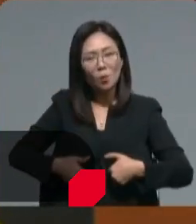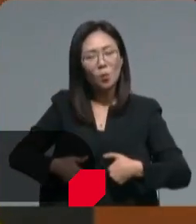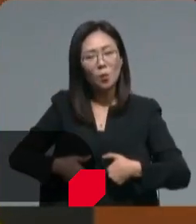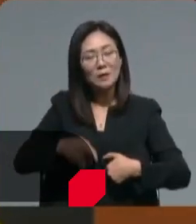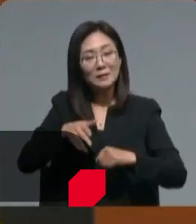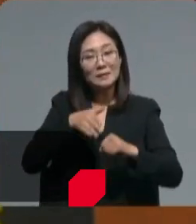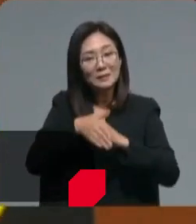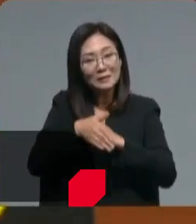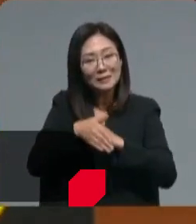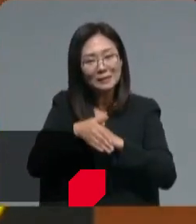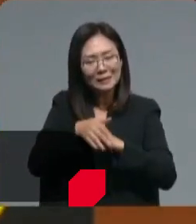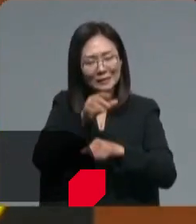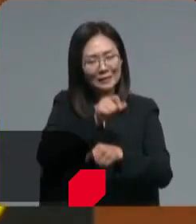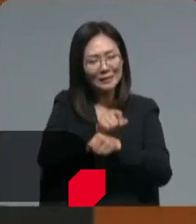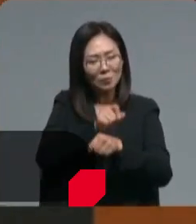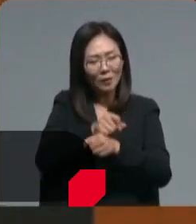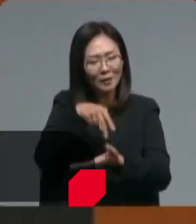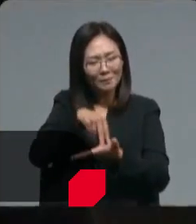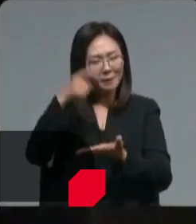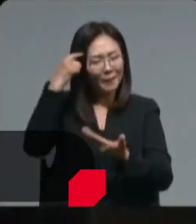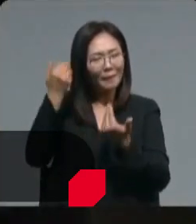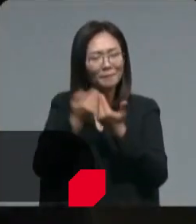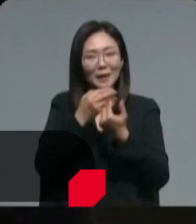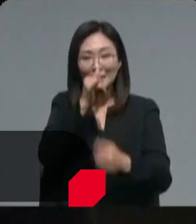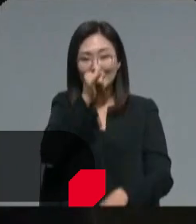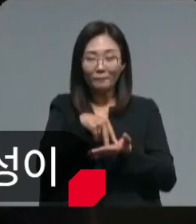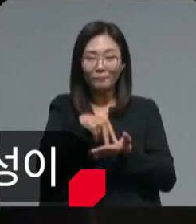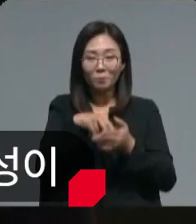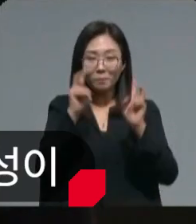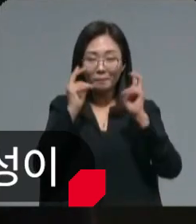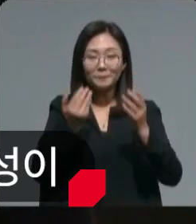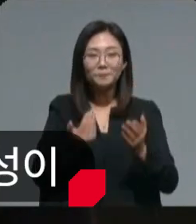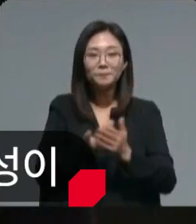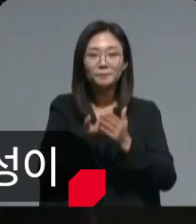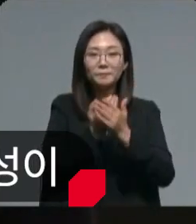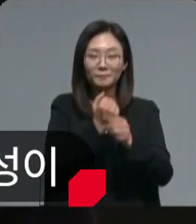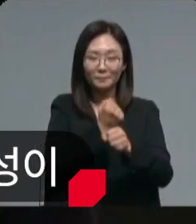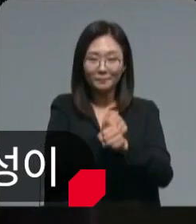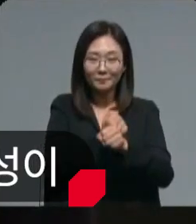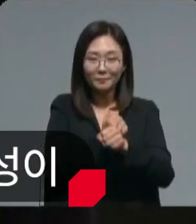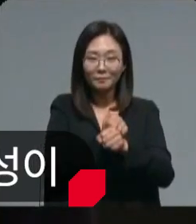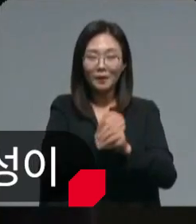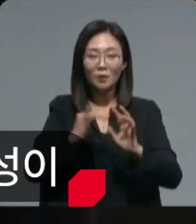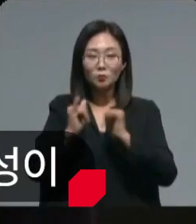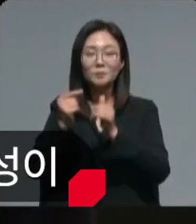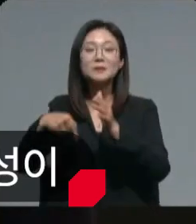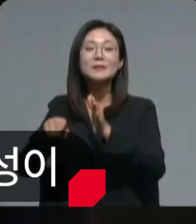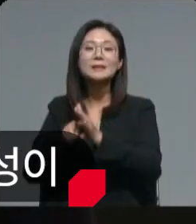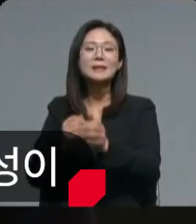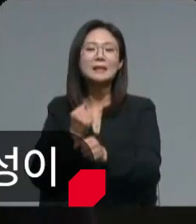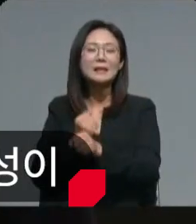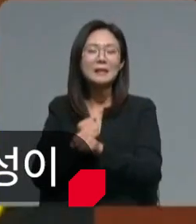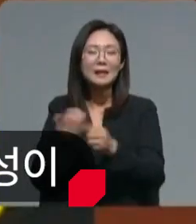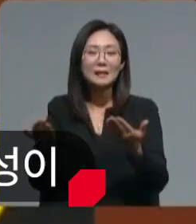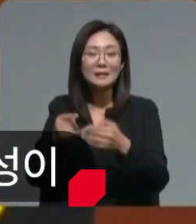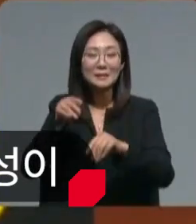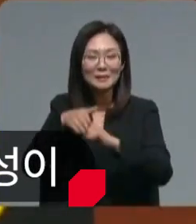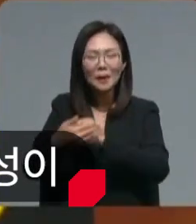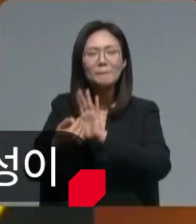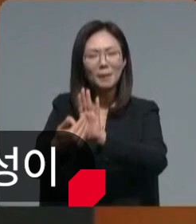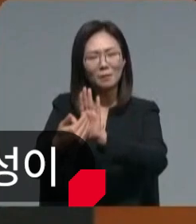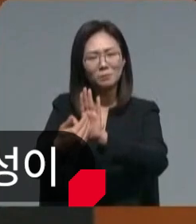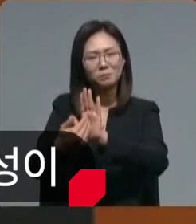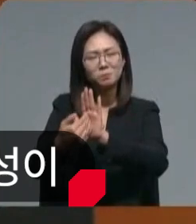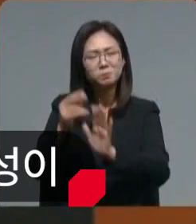대해서 굉장히 직원들이 반발할 경우에 노동이사가 기업이 국민들을 위해서 일하려고 하는 방향을 막을